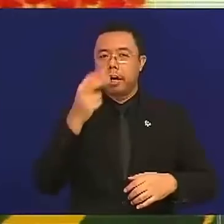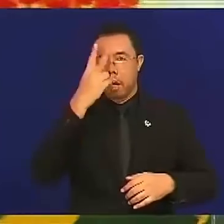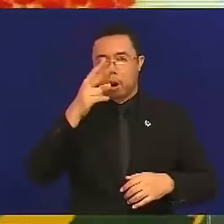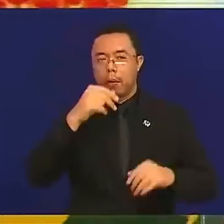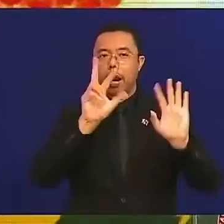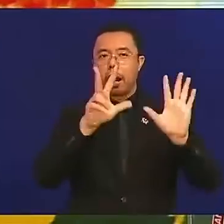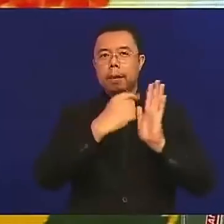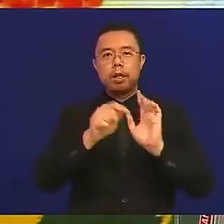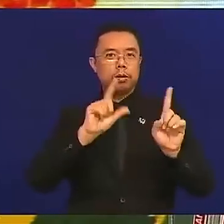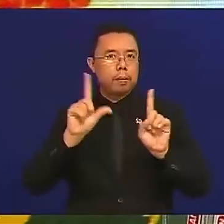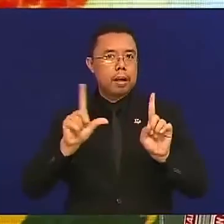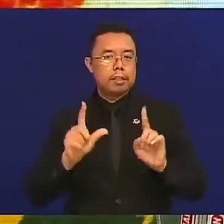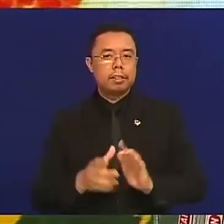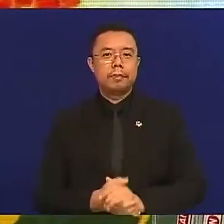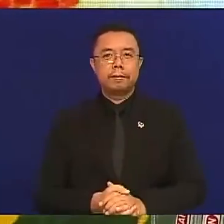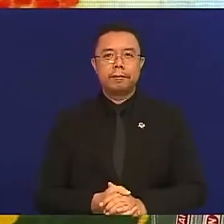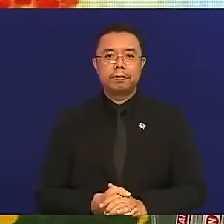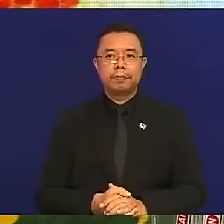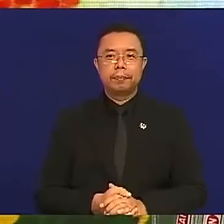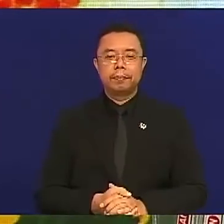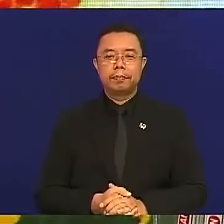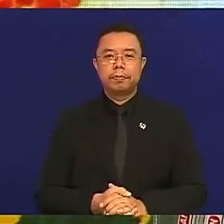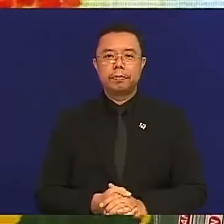Roma 8:17.